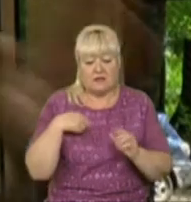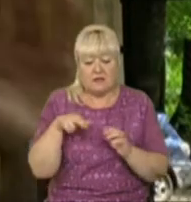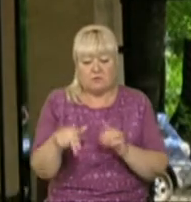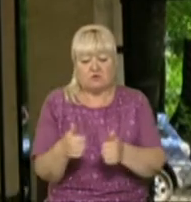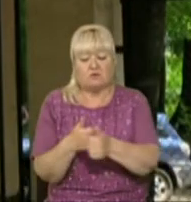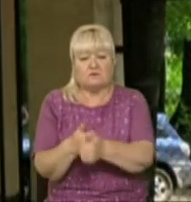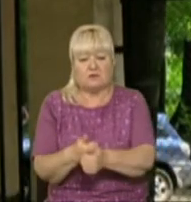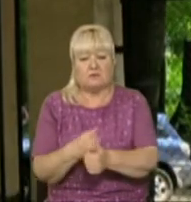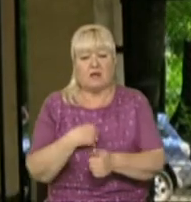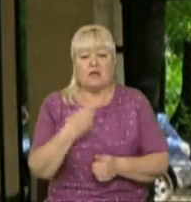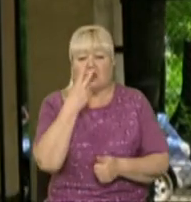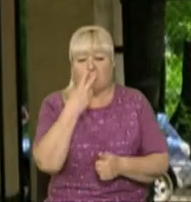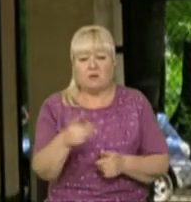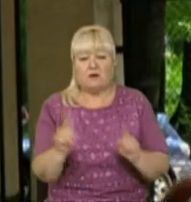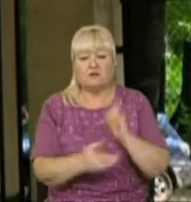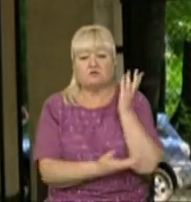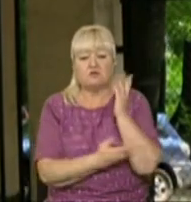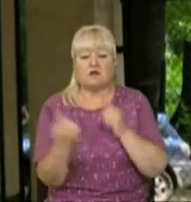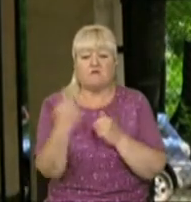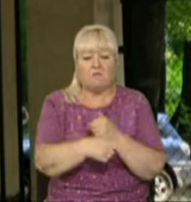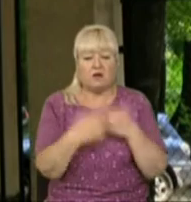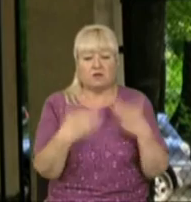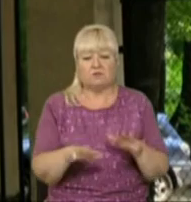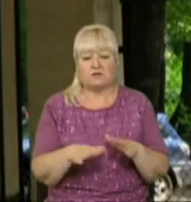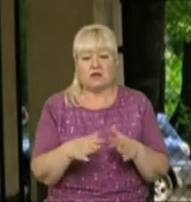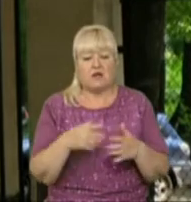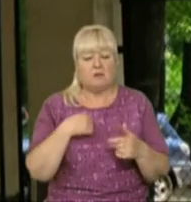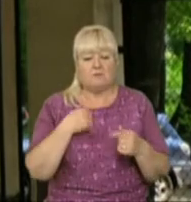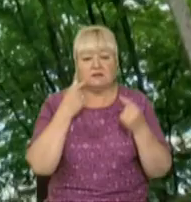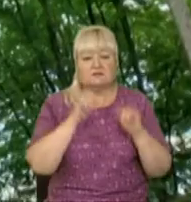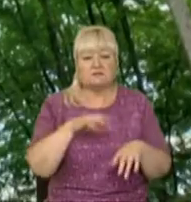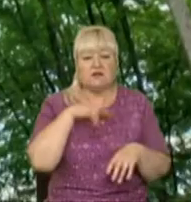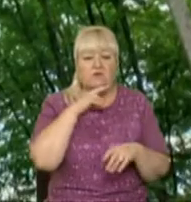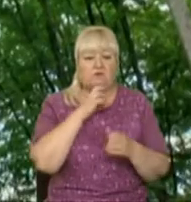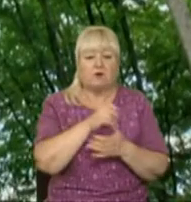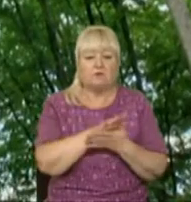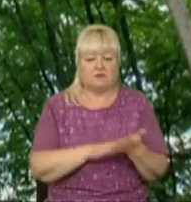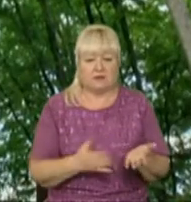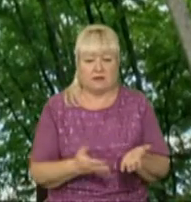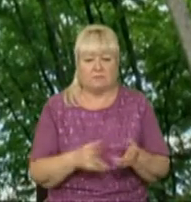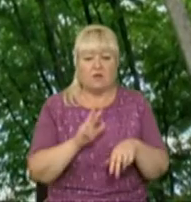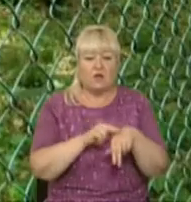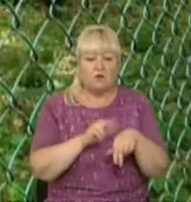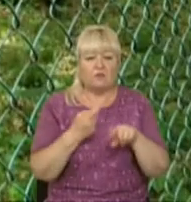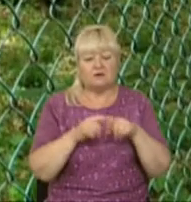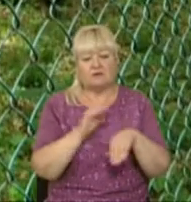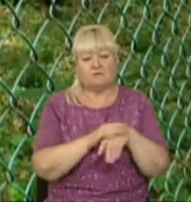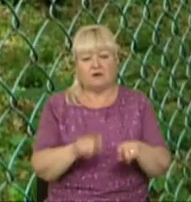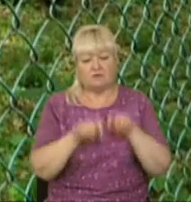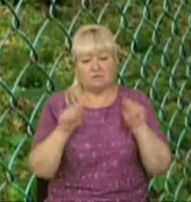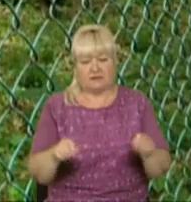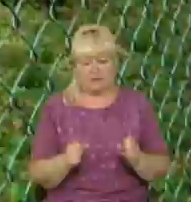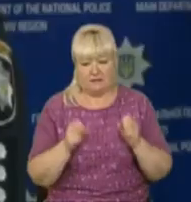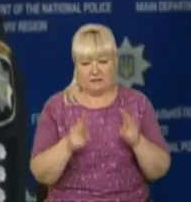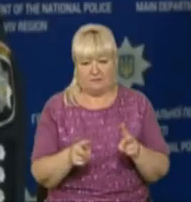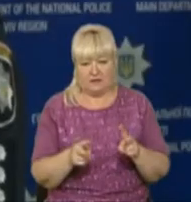я бачив, що дерево впало вже, а далі ми вже не мали часу звертати увагу, чому воно впало. У поліції за цим фактом відкрили кримінальне